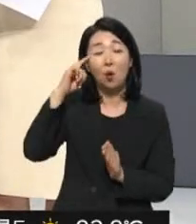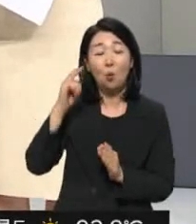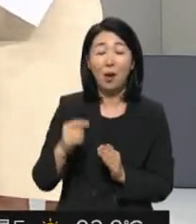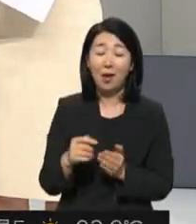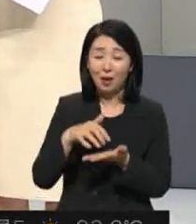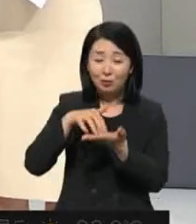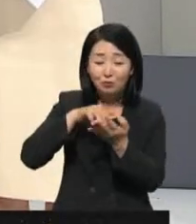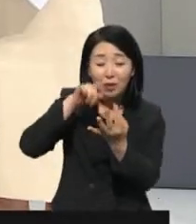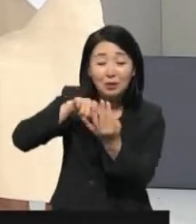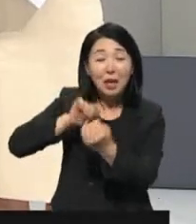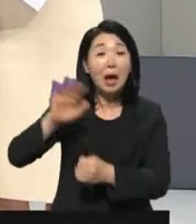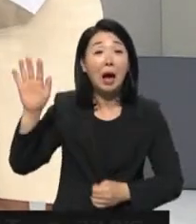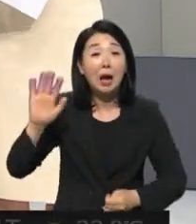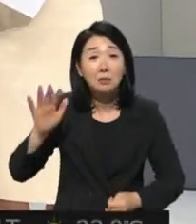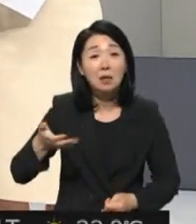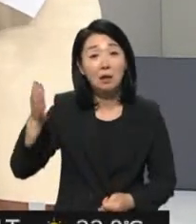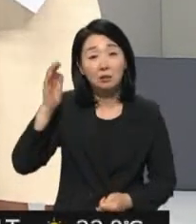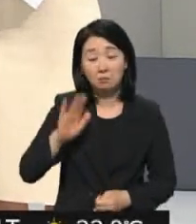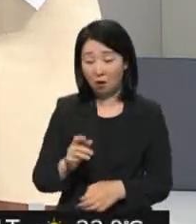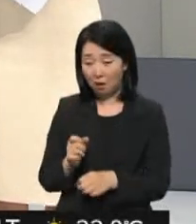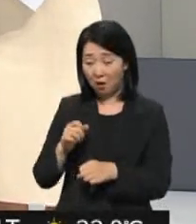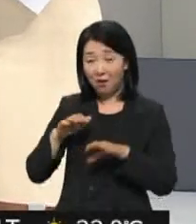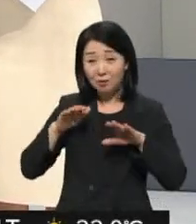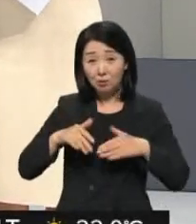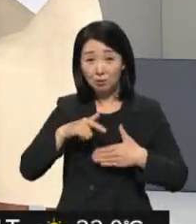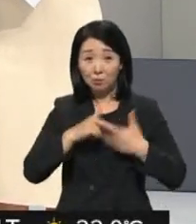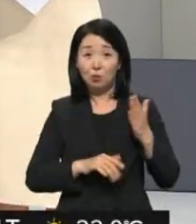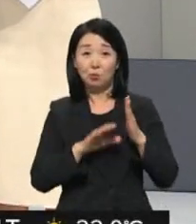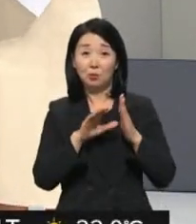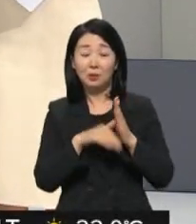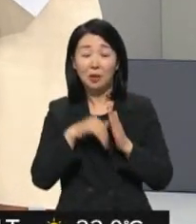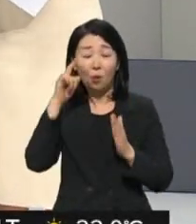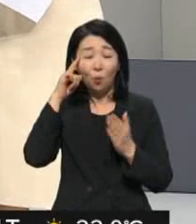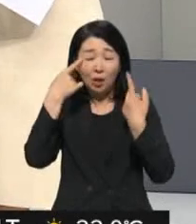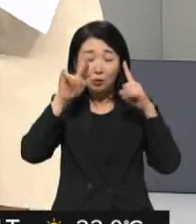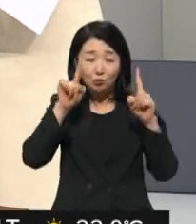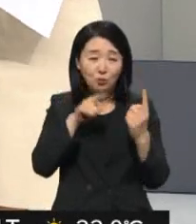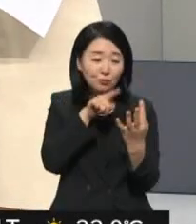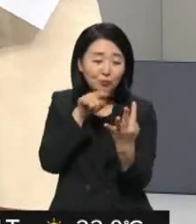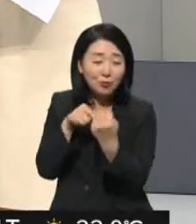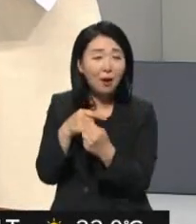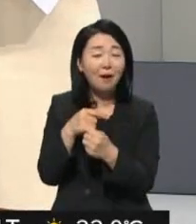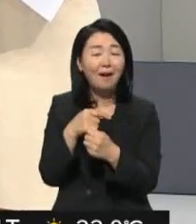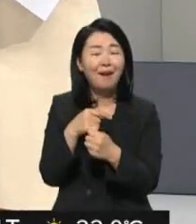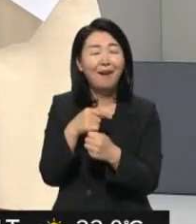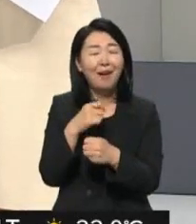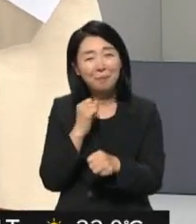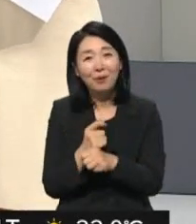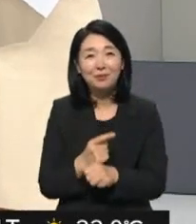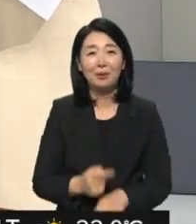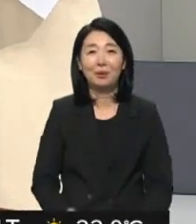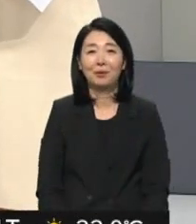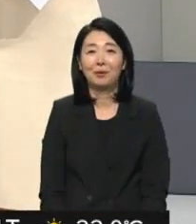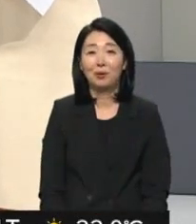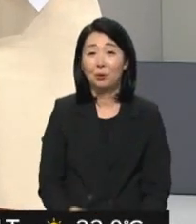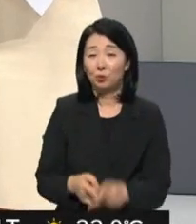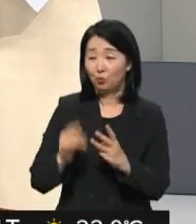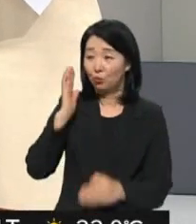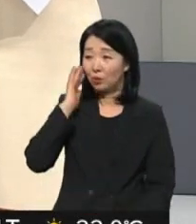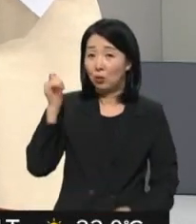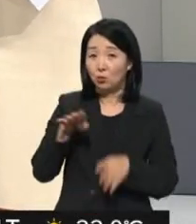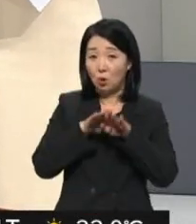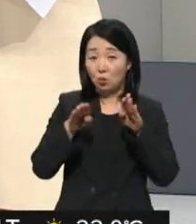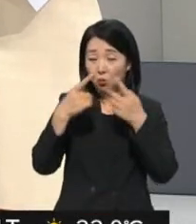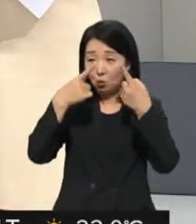D-100일도 아닌데 벌써부터 뉴스픽에서 수능 D-Day를 계속 세게 될 줄은 몰랐는데요. 윤석열 대통령의 공정